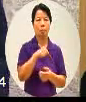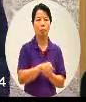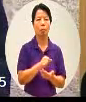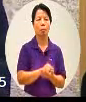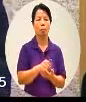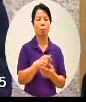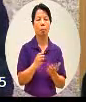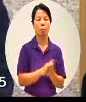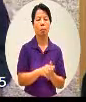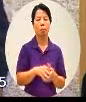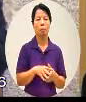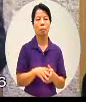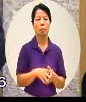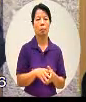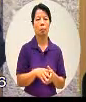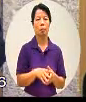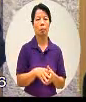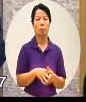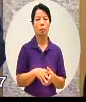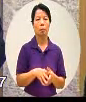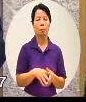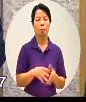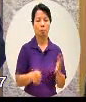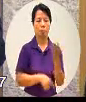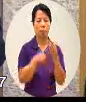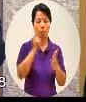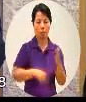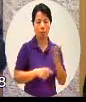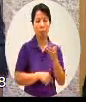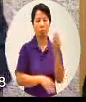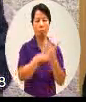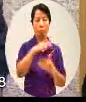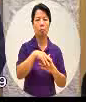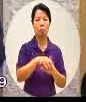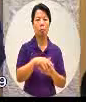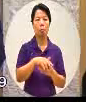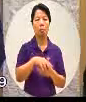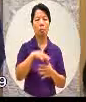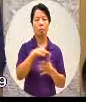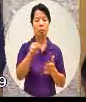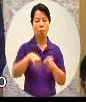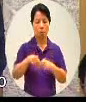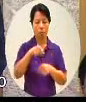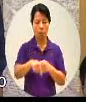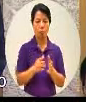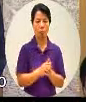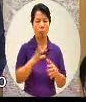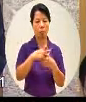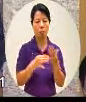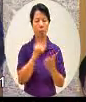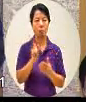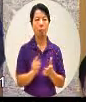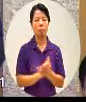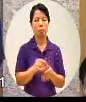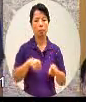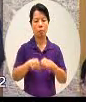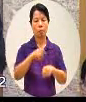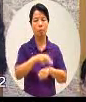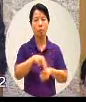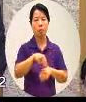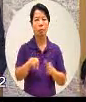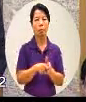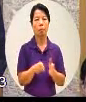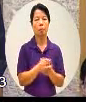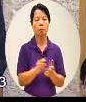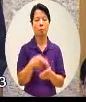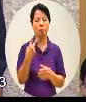水计划。好、哦，那一淹水计划有它有相当的条件，就是讲吼、 你规划的时阵哦，等于是现在规划又